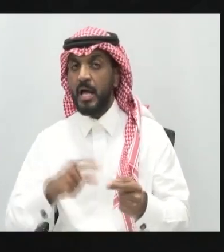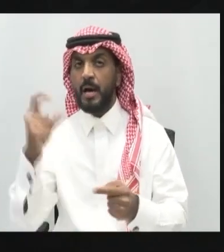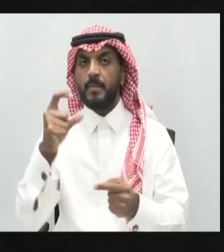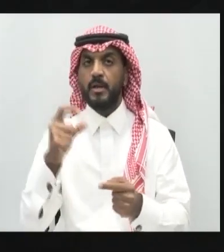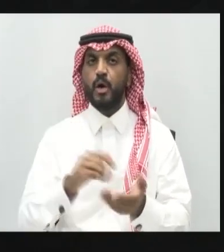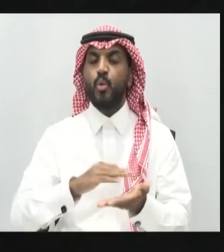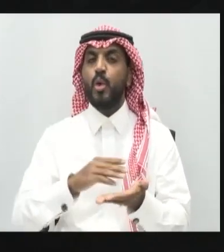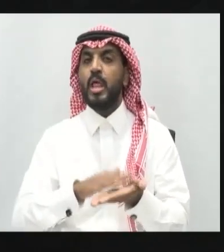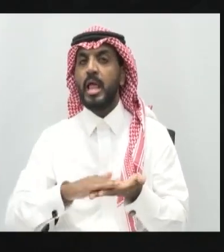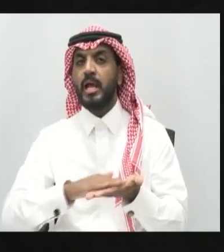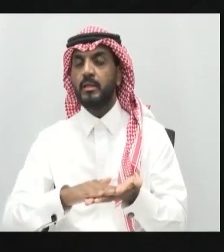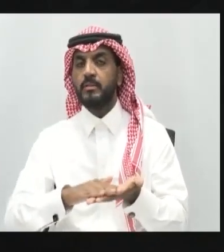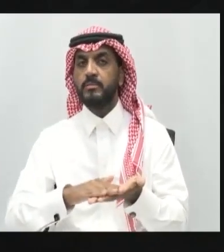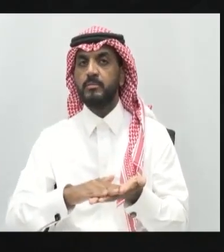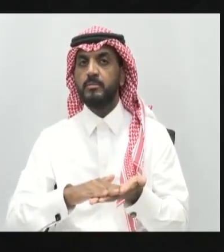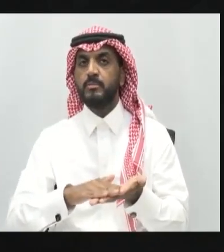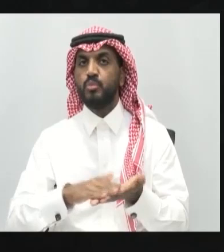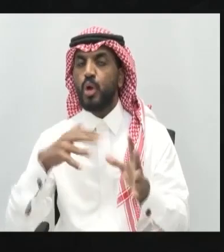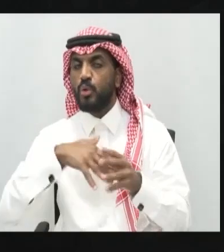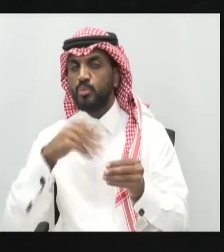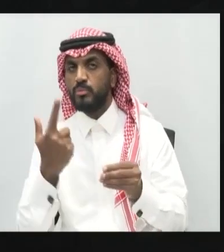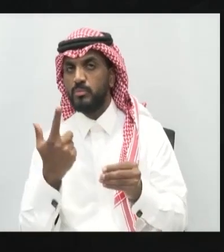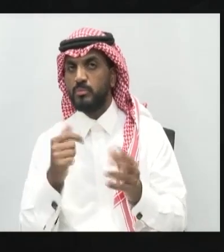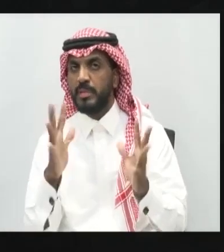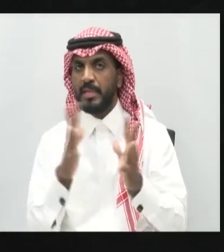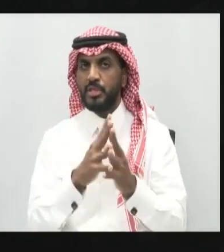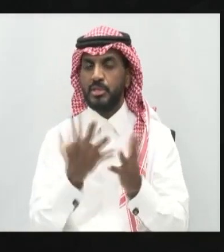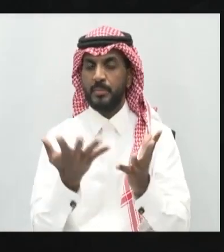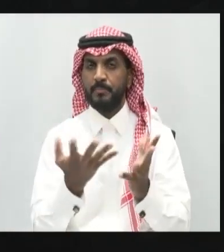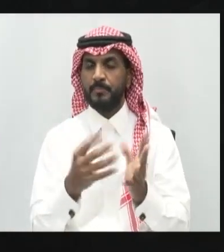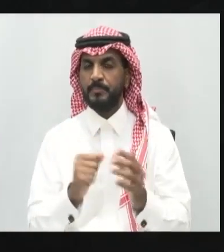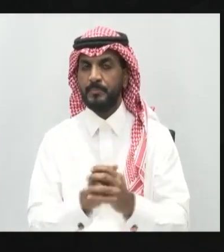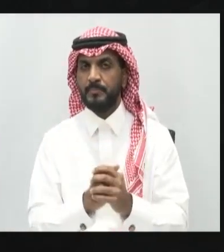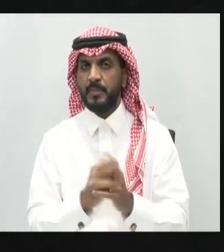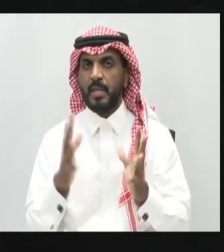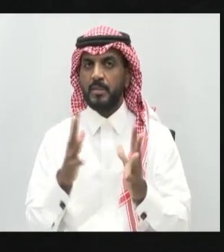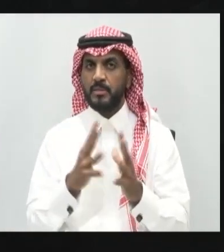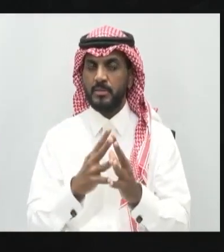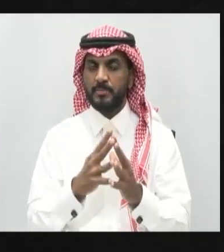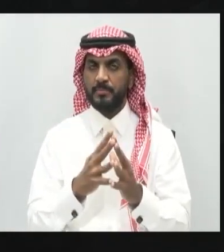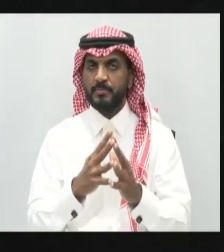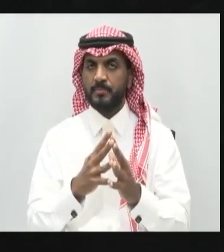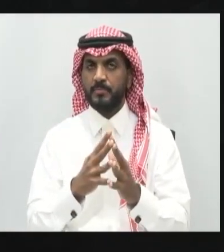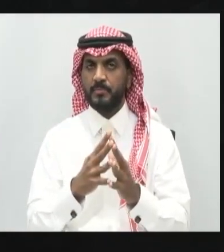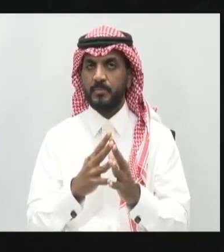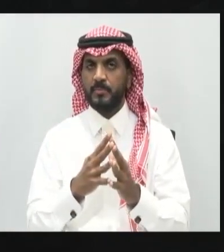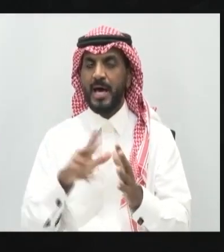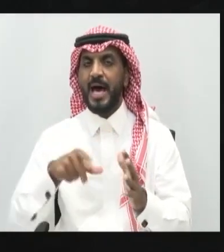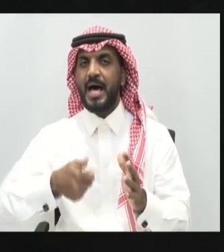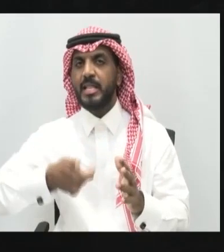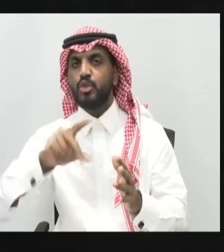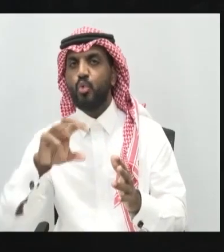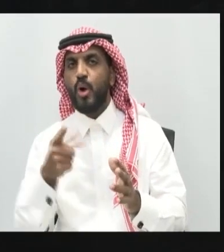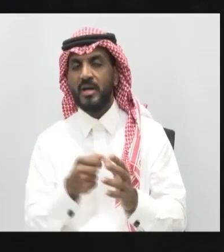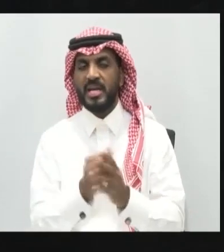الارض ماذا ينتج احسنتم ينتج لنا اطوار